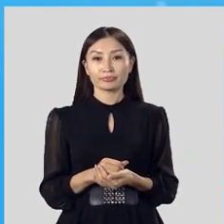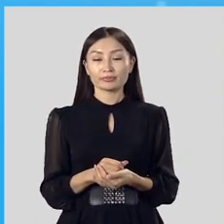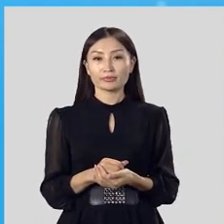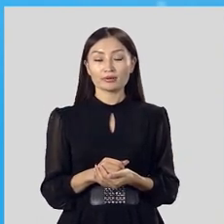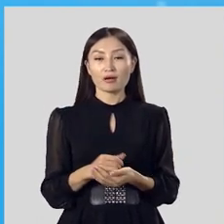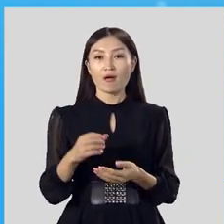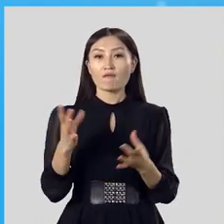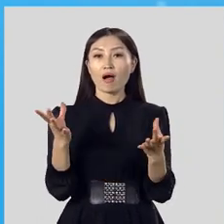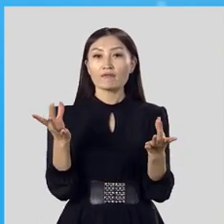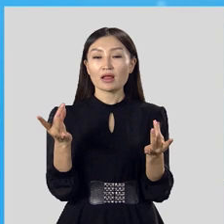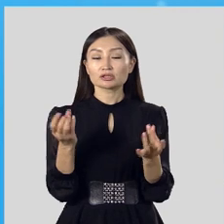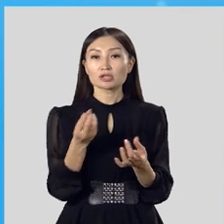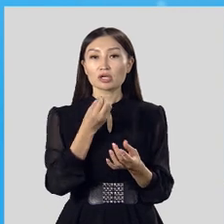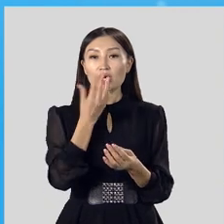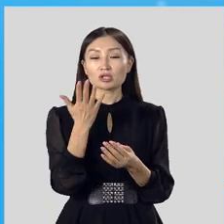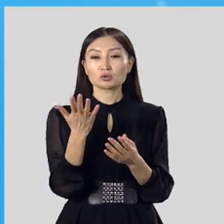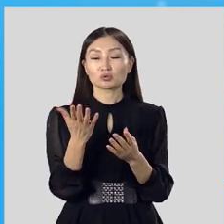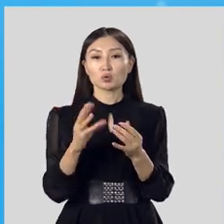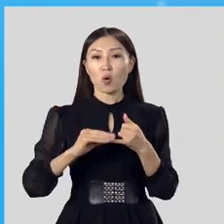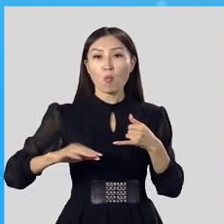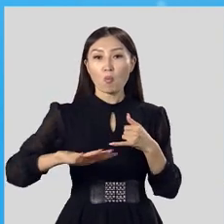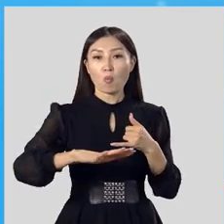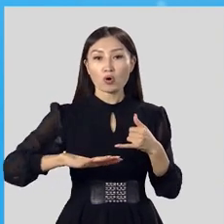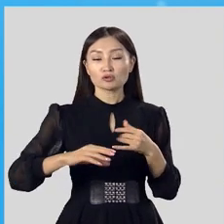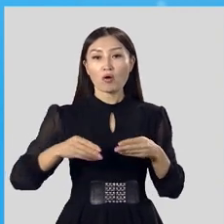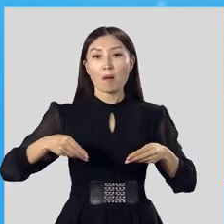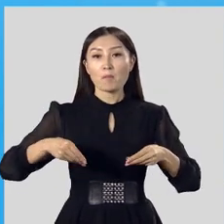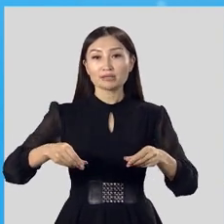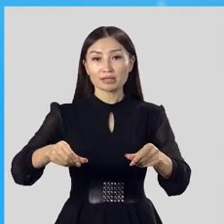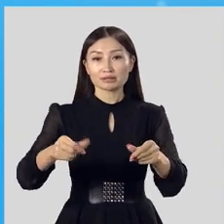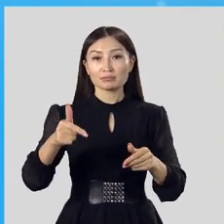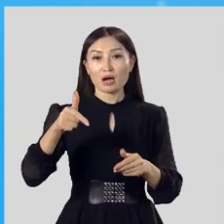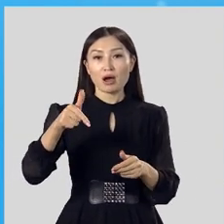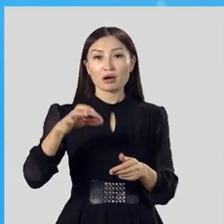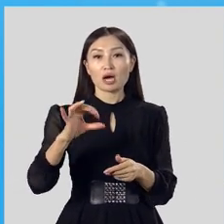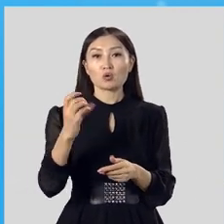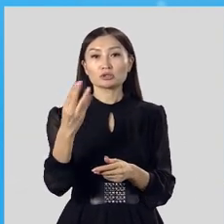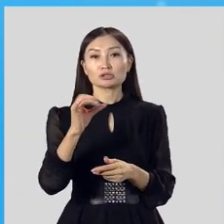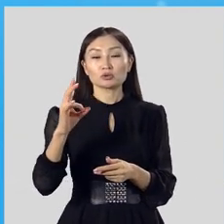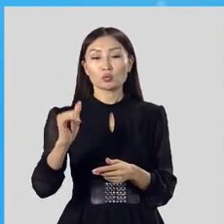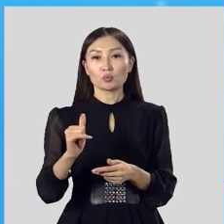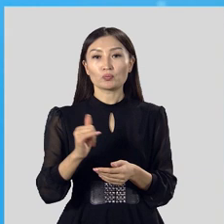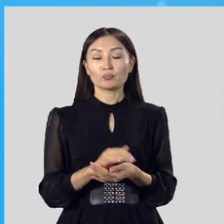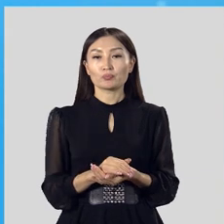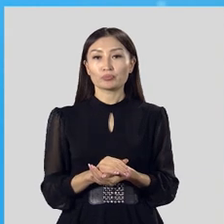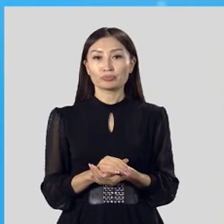Во влажную, хорошо разрыхленную почву посадим горошины.